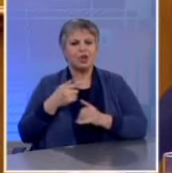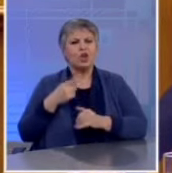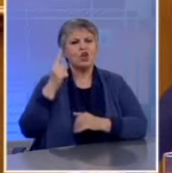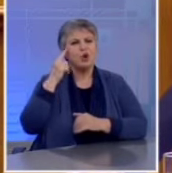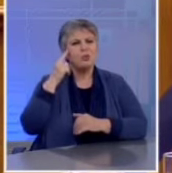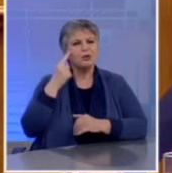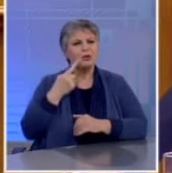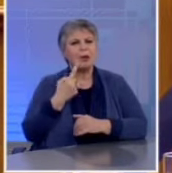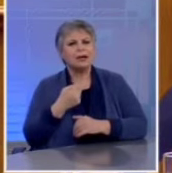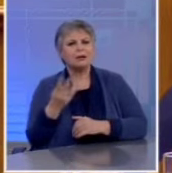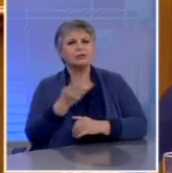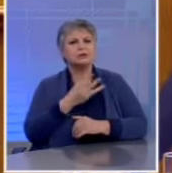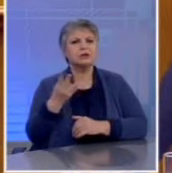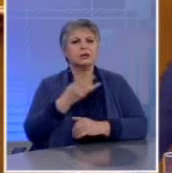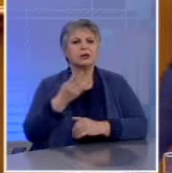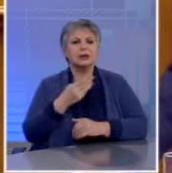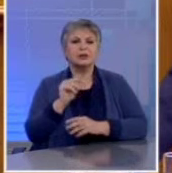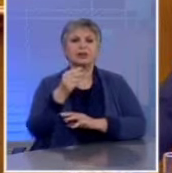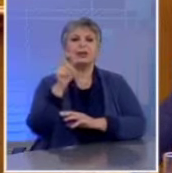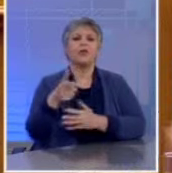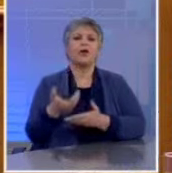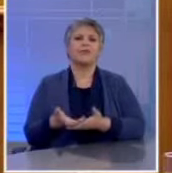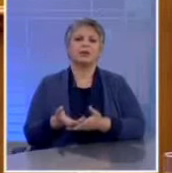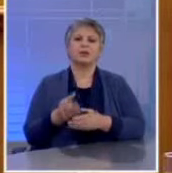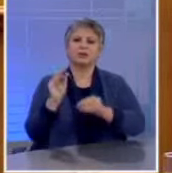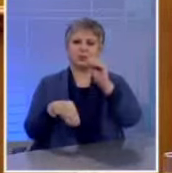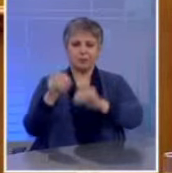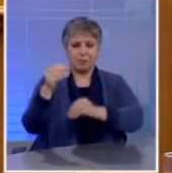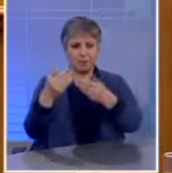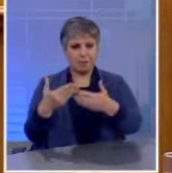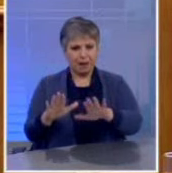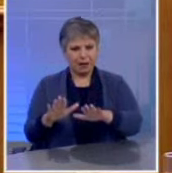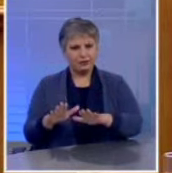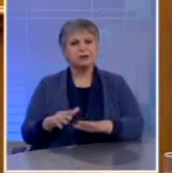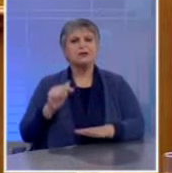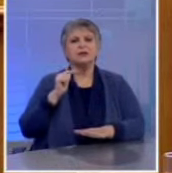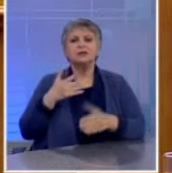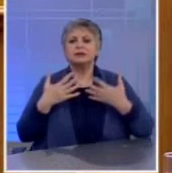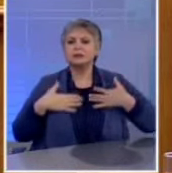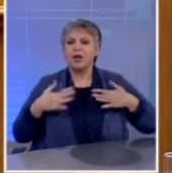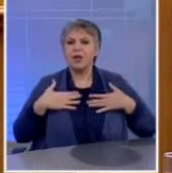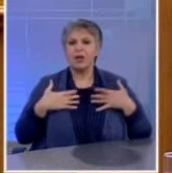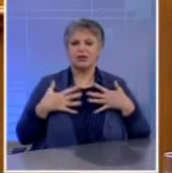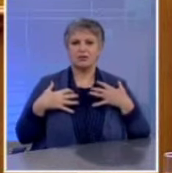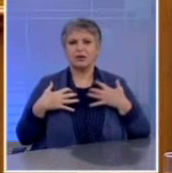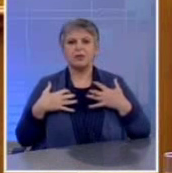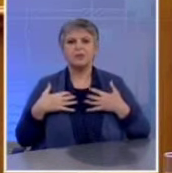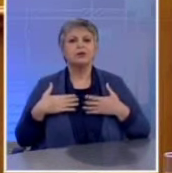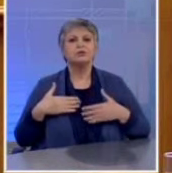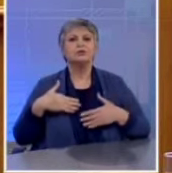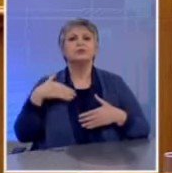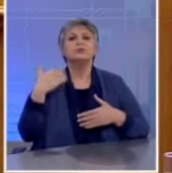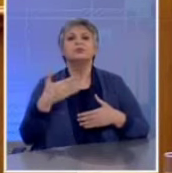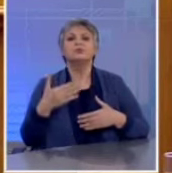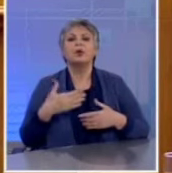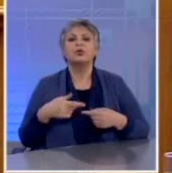λάθος. Υπήρχε, φαίνεται, πολύ μεγάλο ζήλος για την νομιμοποίηση των τριγωνικών